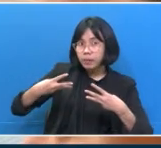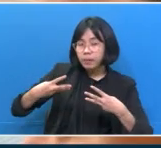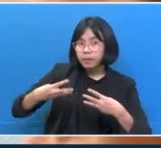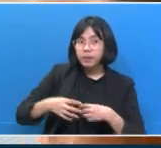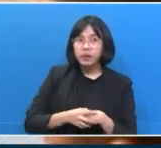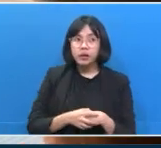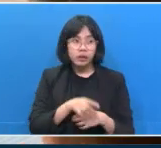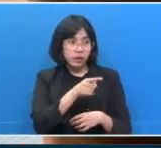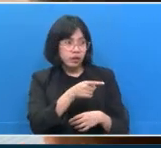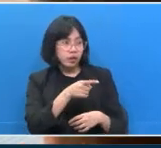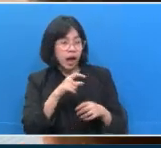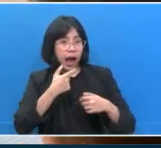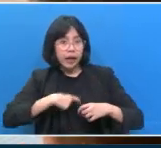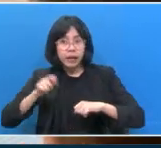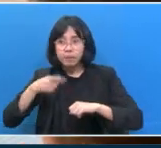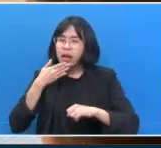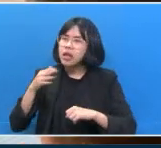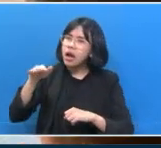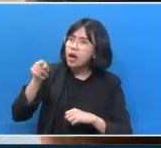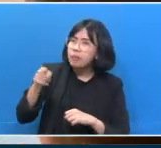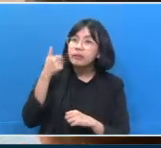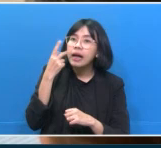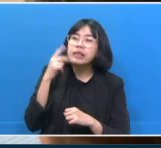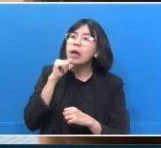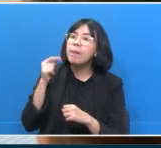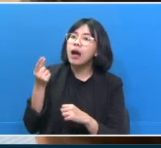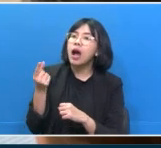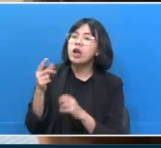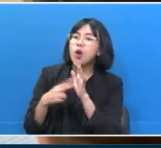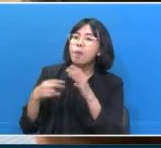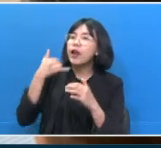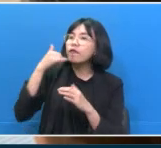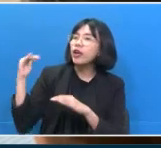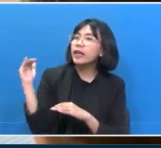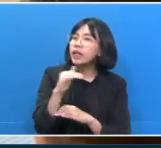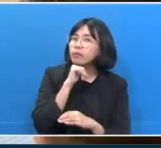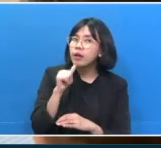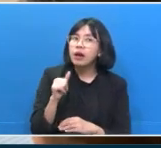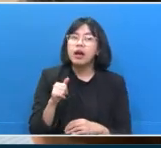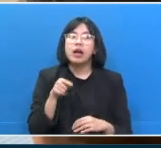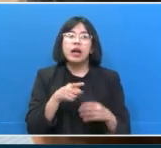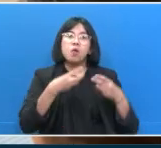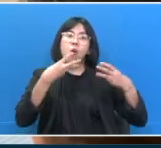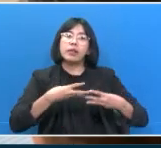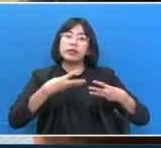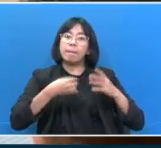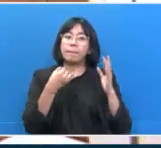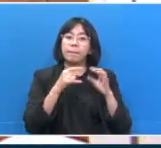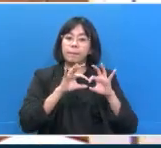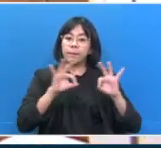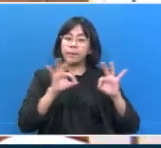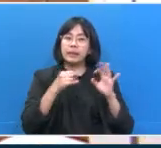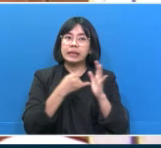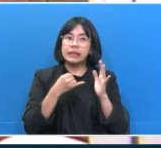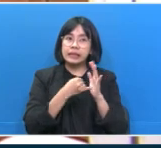siapa pengirimnya? Di WhatsApp tersebut disebutkan gue Dedi nih. Coba diulang sekali